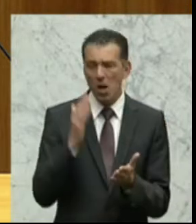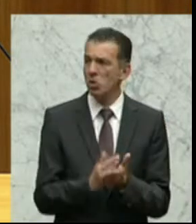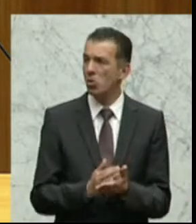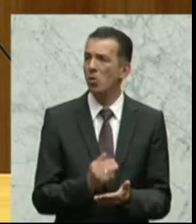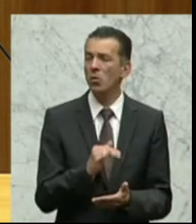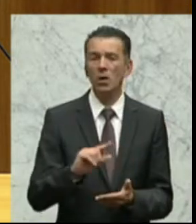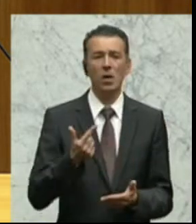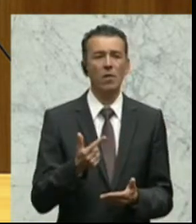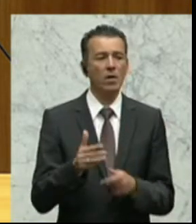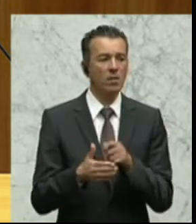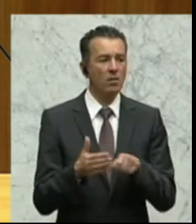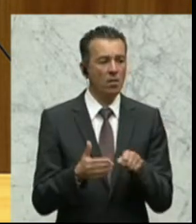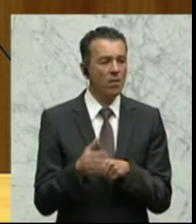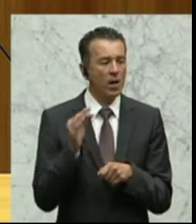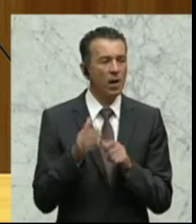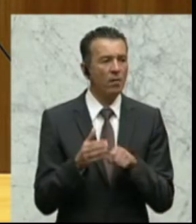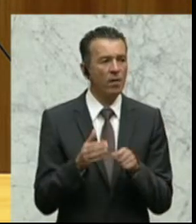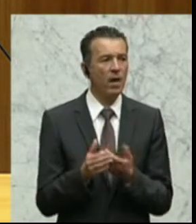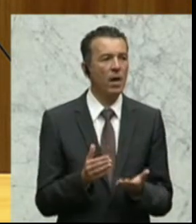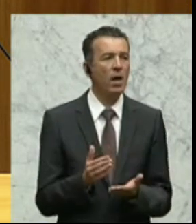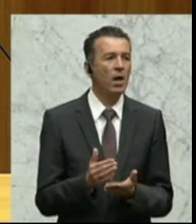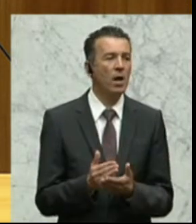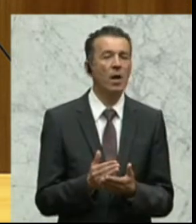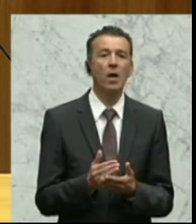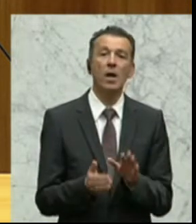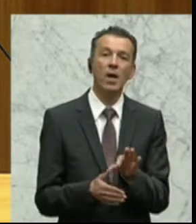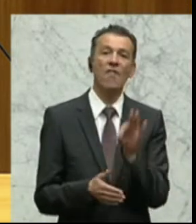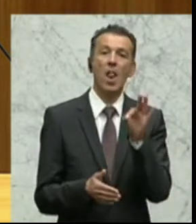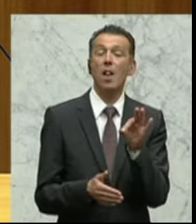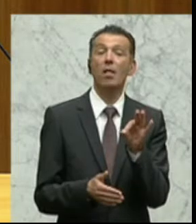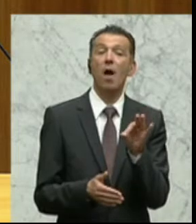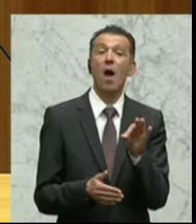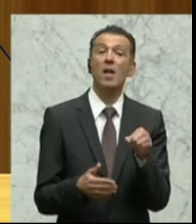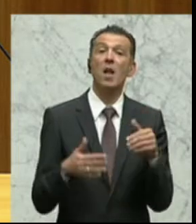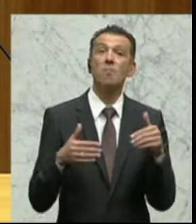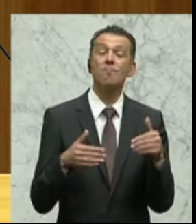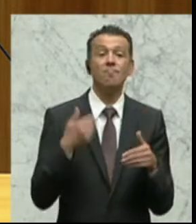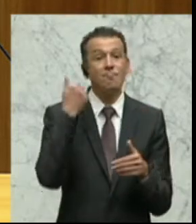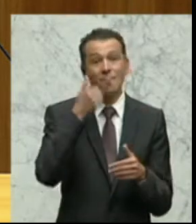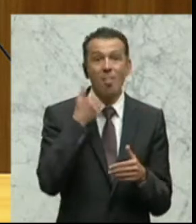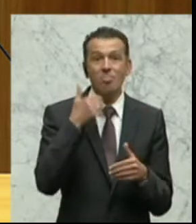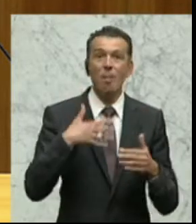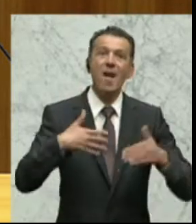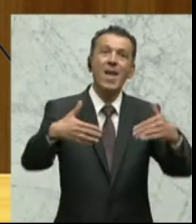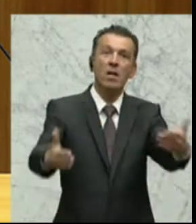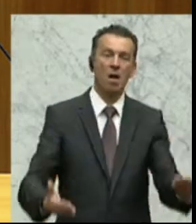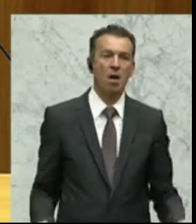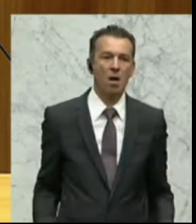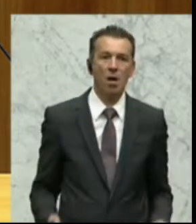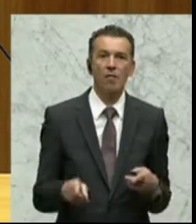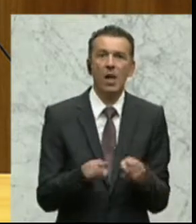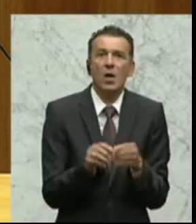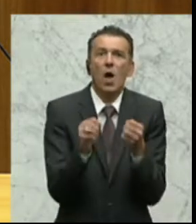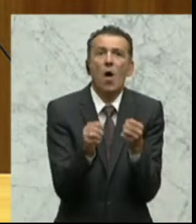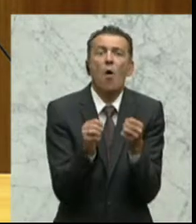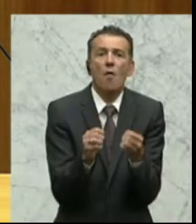Wähler haben einen Milliardär gewählt bei dieser Nationalratswahl. Aber Sie haben sich vielleicht erhofft, dass man im